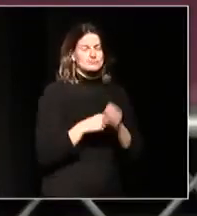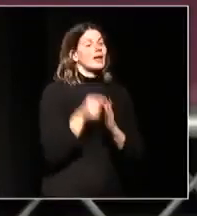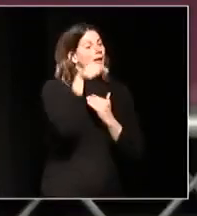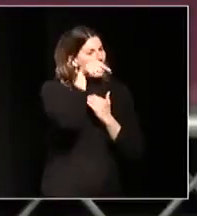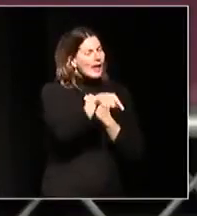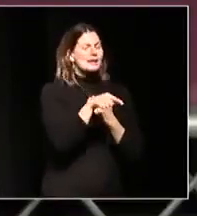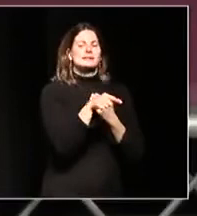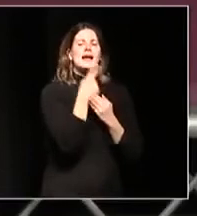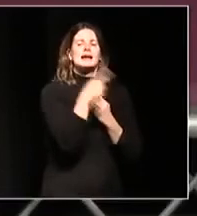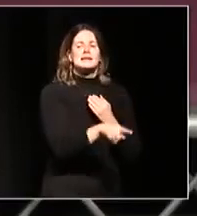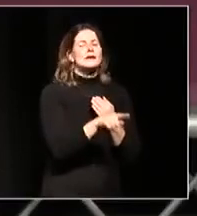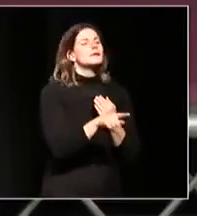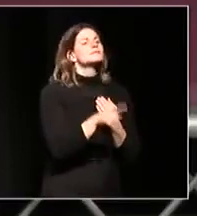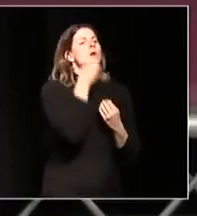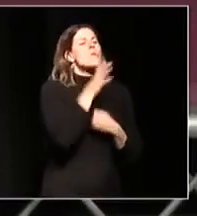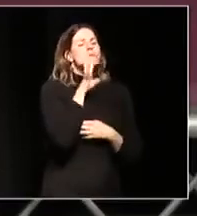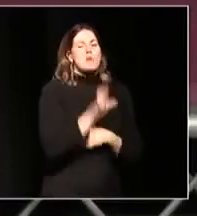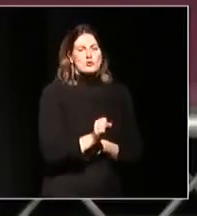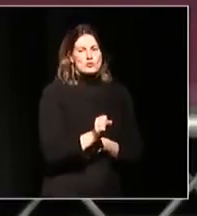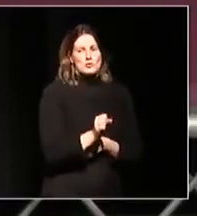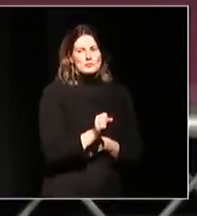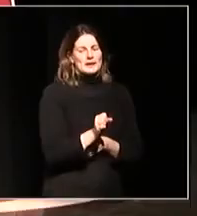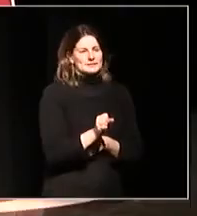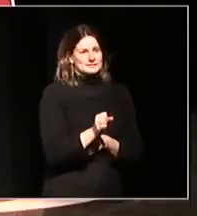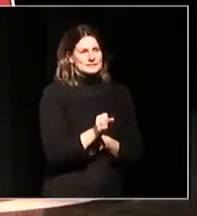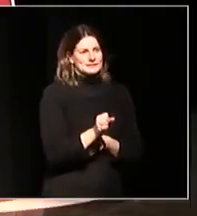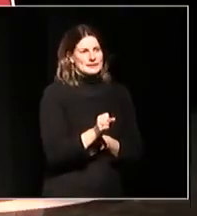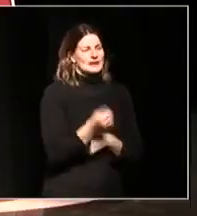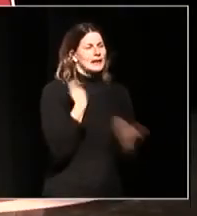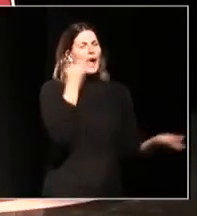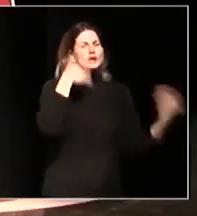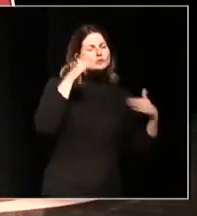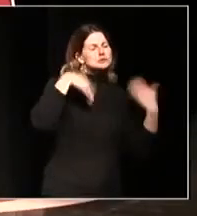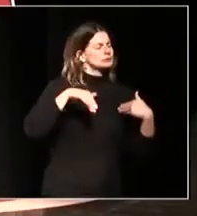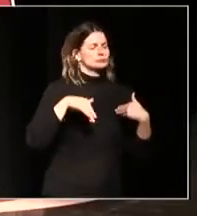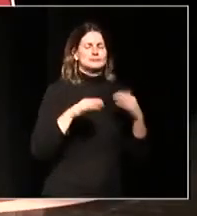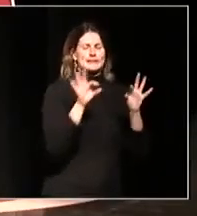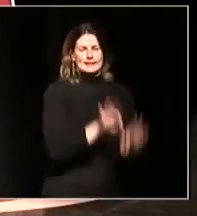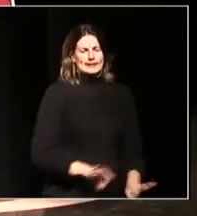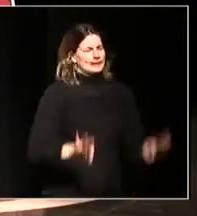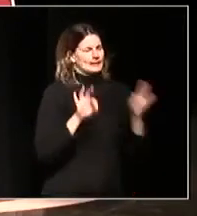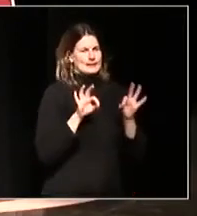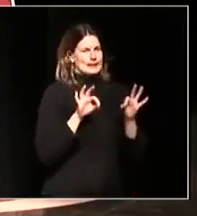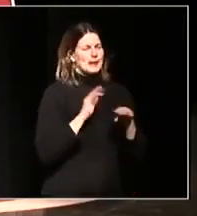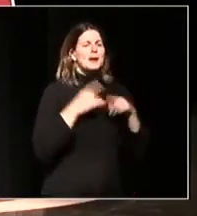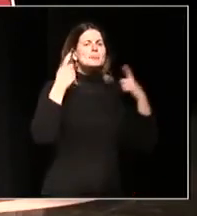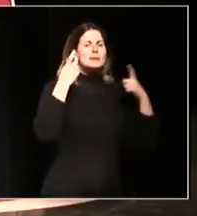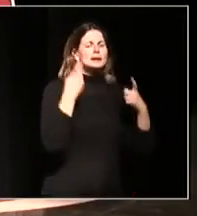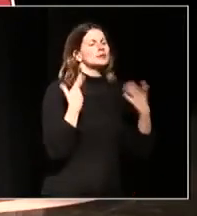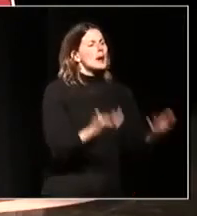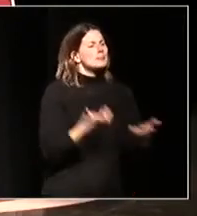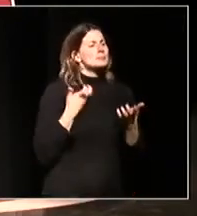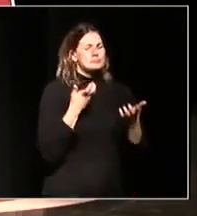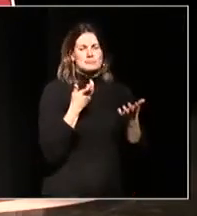Allà on hi ha un bon govern que no ha posat ni una sola excusa, ni una sola excusa per tenir la major